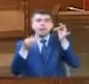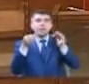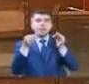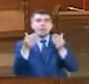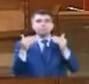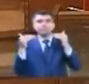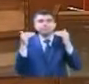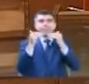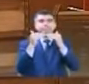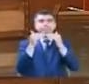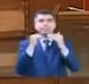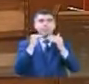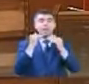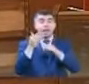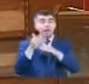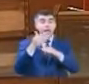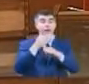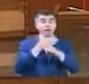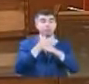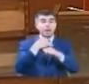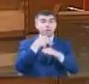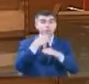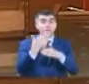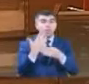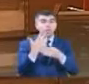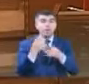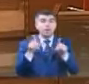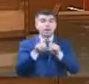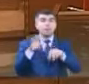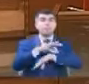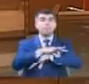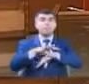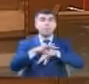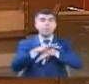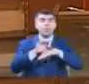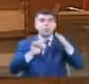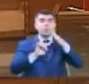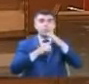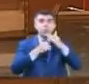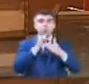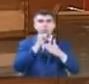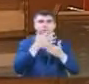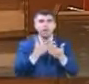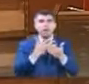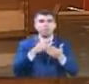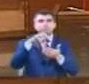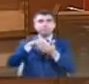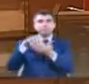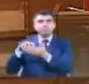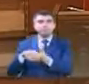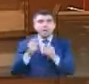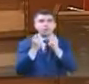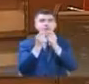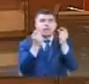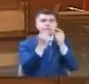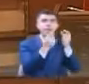شنو اللي كان تيوقع؟ كان التوازن اللي تيوقع على مستوى المكتب الوطني وحتى على مستوى الوكالات ذات الامتياز وعلى